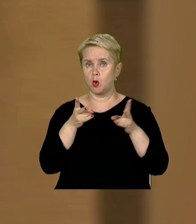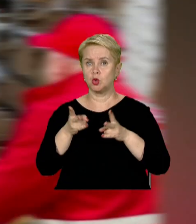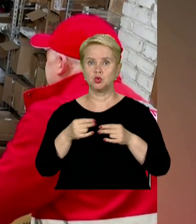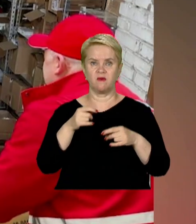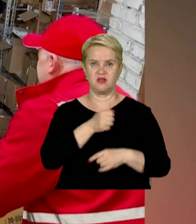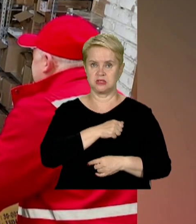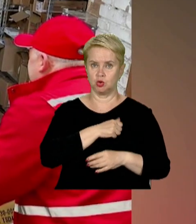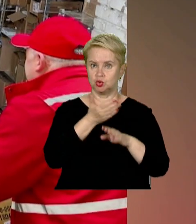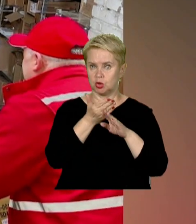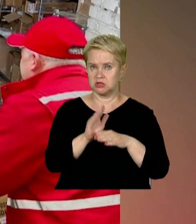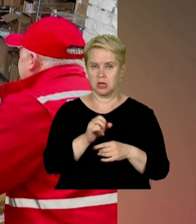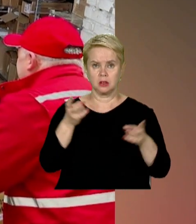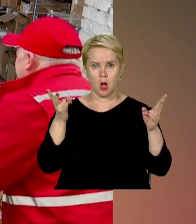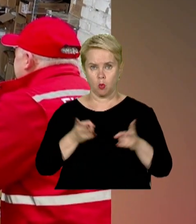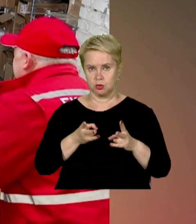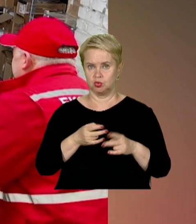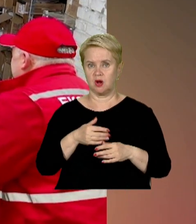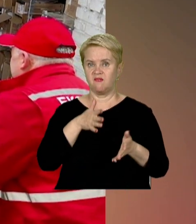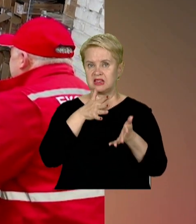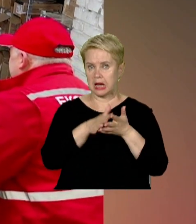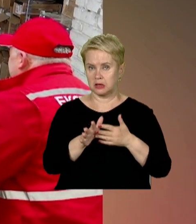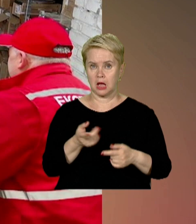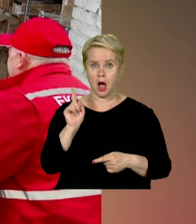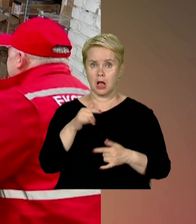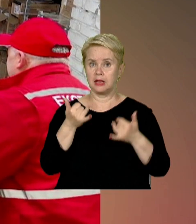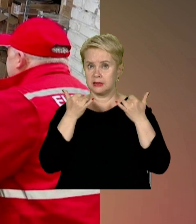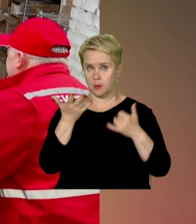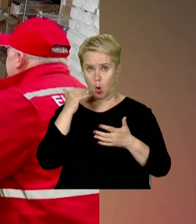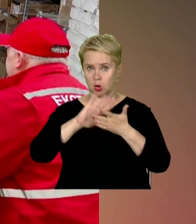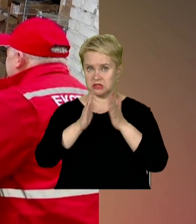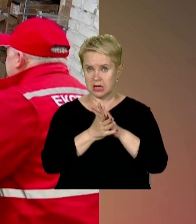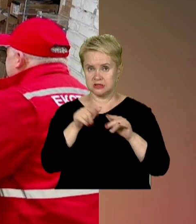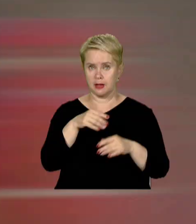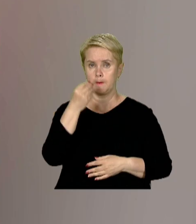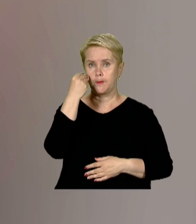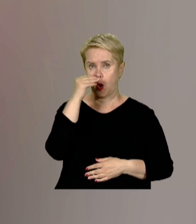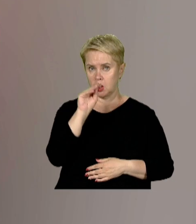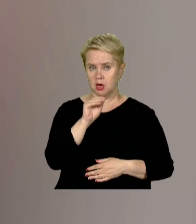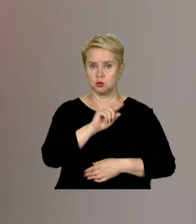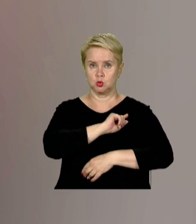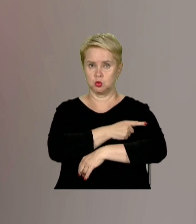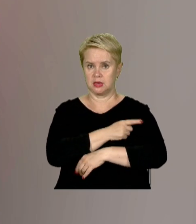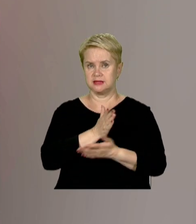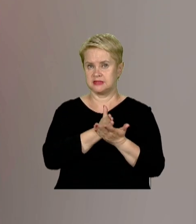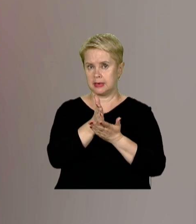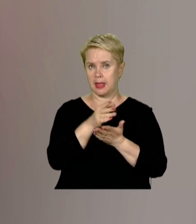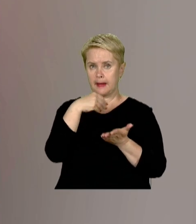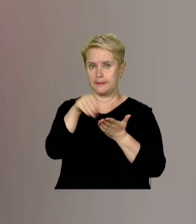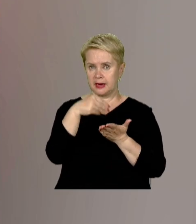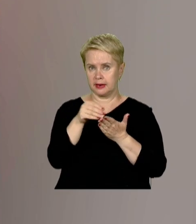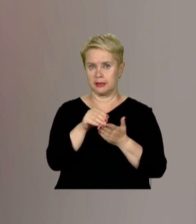потреби військових частин у найнеобхідніших витратниках. Але тепер, коли ситуація із цим покращилась, зусилля зосередили на